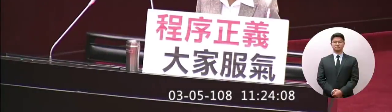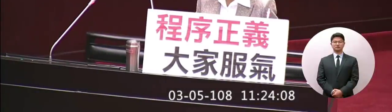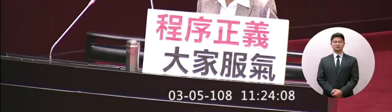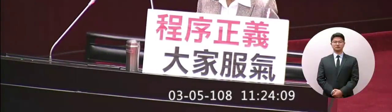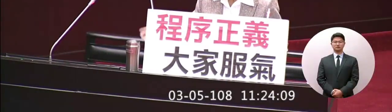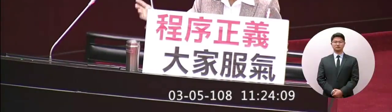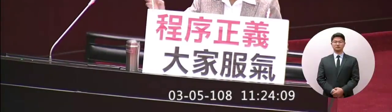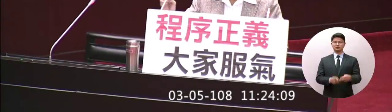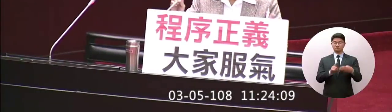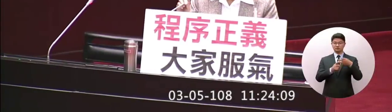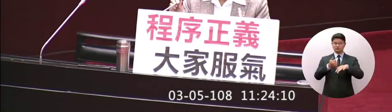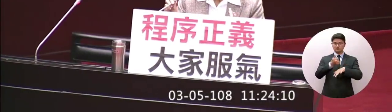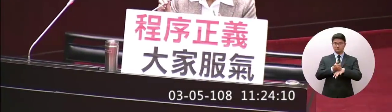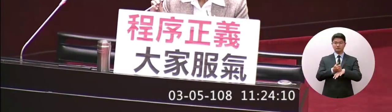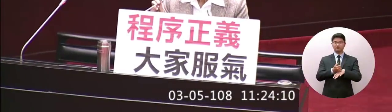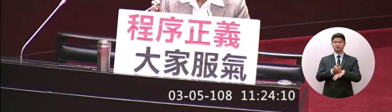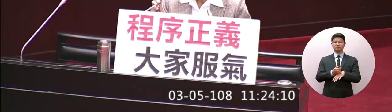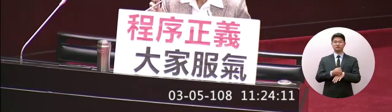主席，